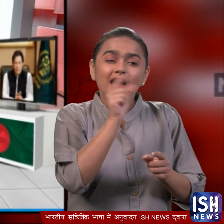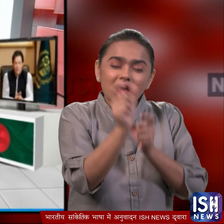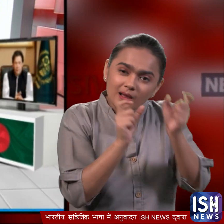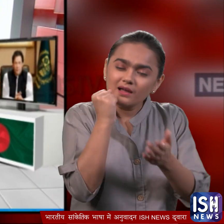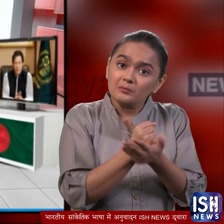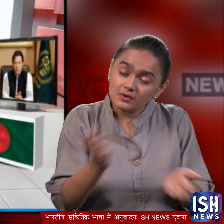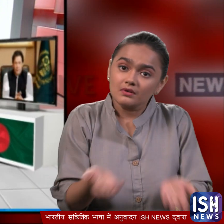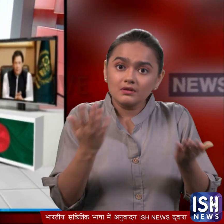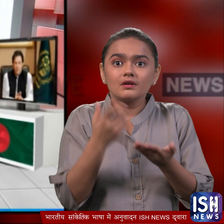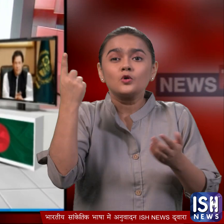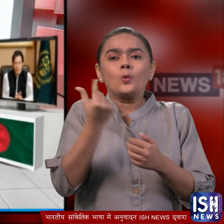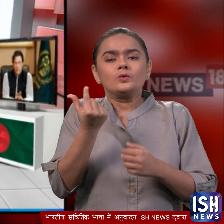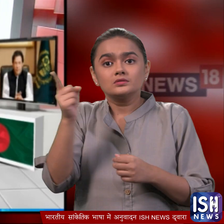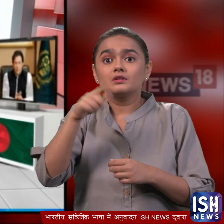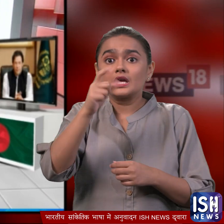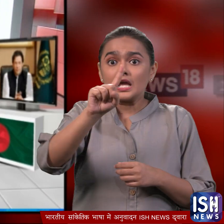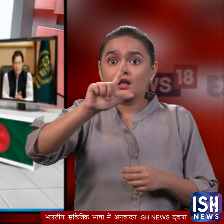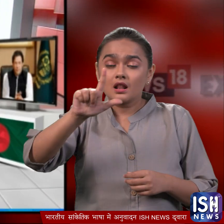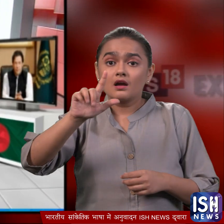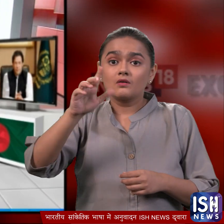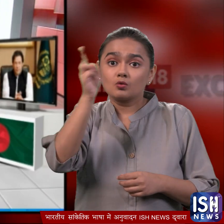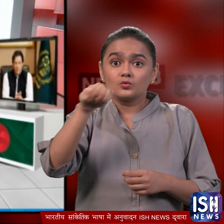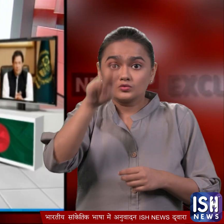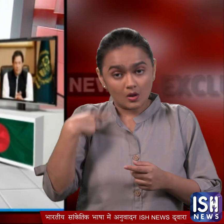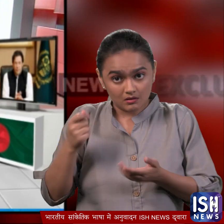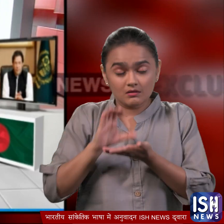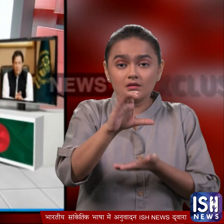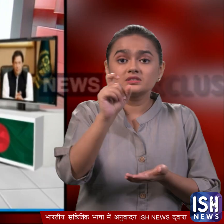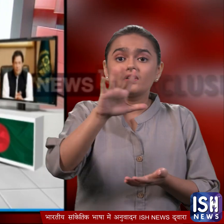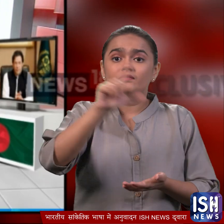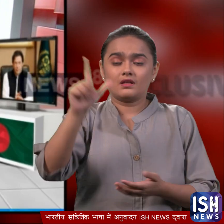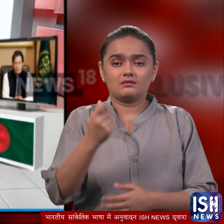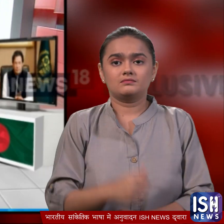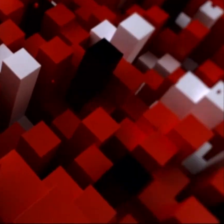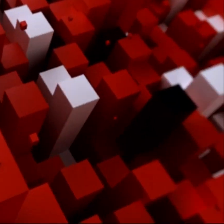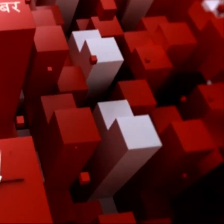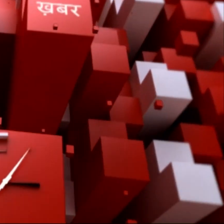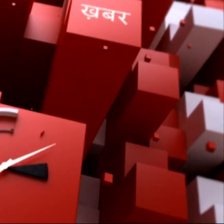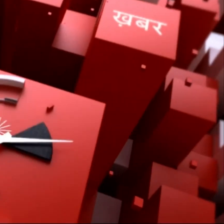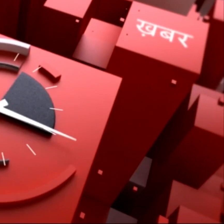लिए $1 लाख यानी भारतीय रुपयों में लगभग 75 लाख रुपए का बजट भी रखा है।